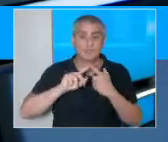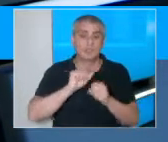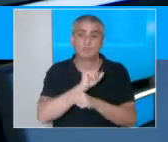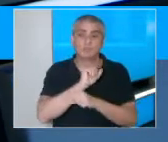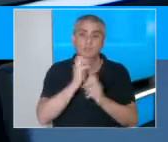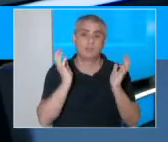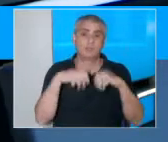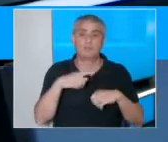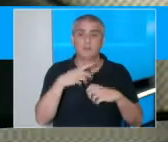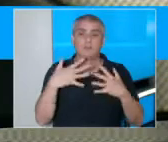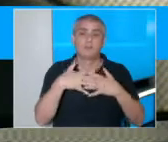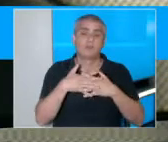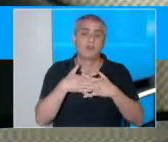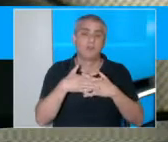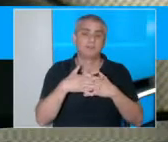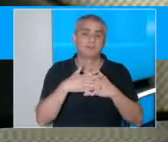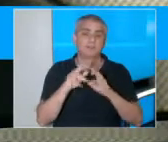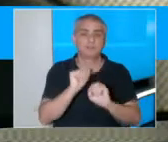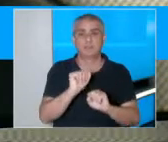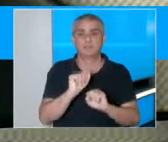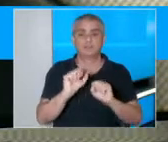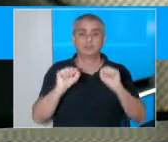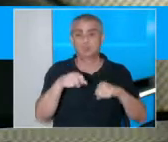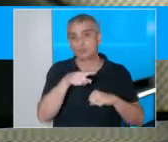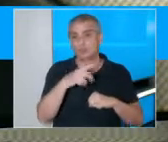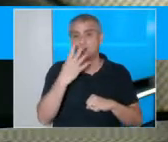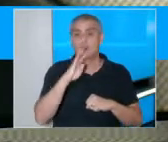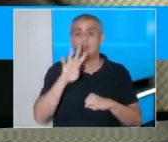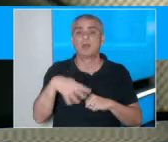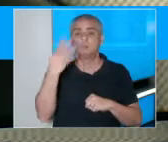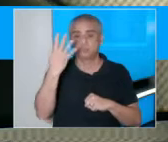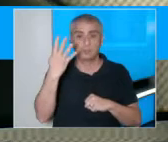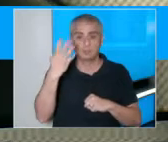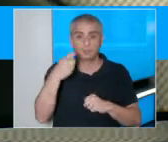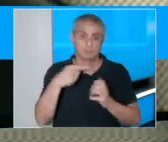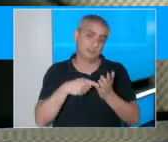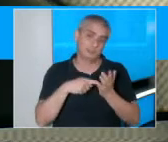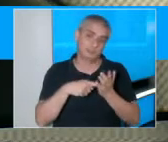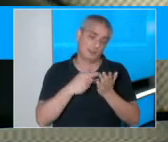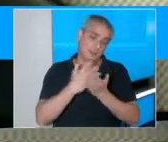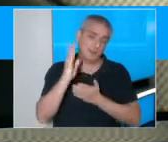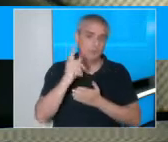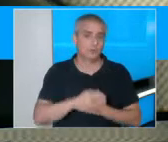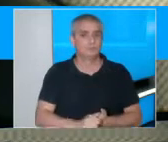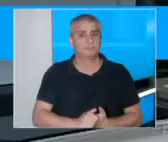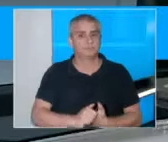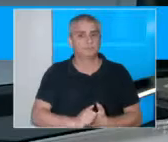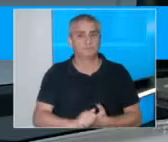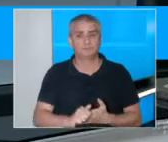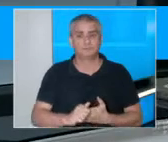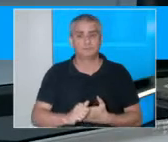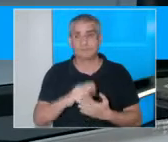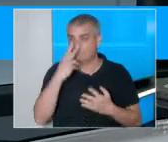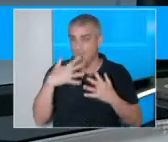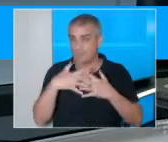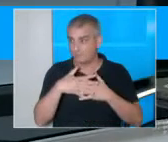האופוזיציה הייתה מתפרקת, והקואליציה הייתה מחזקת את השלטון שלה לארבעת השנים הבאות. זו הסיבה שדחו את זה. השאלה היא, בהמשך הדרך נראה חבירה